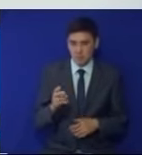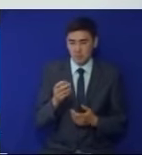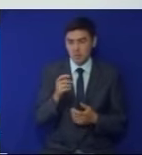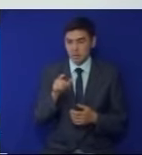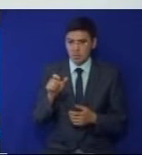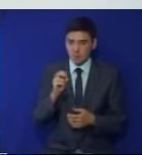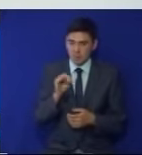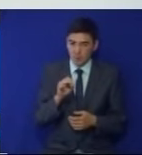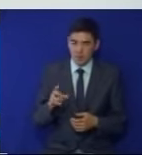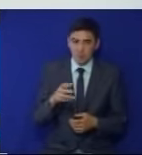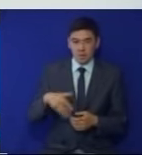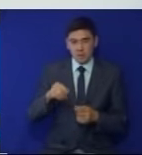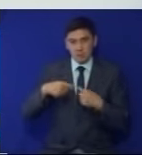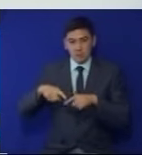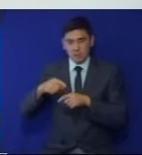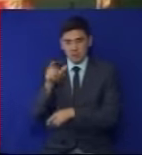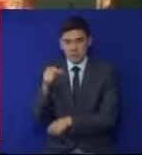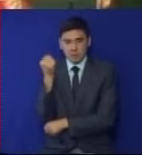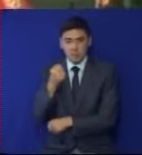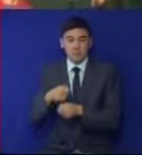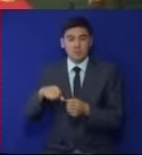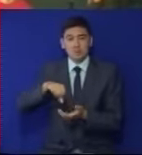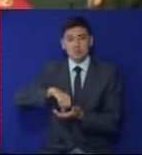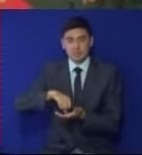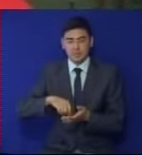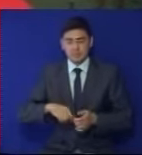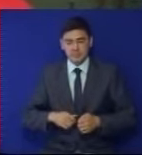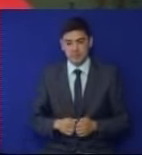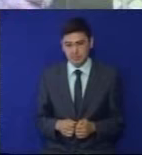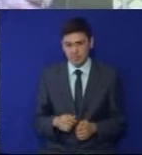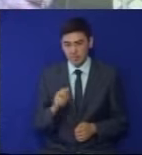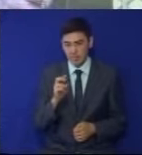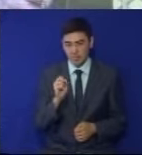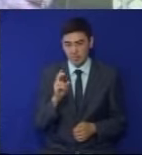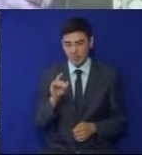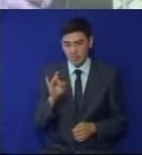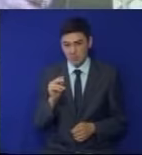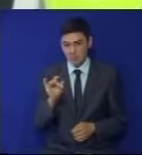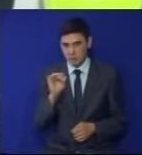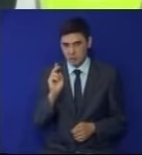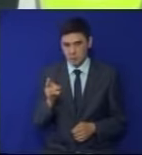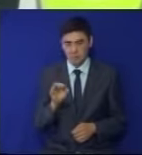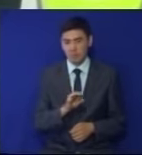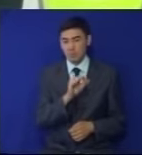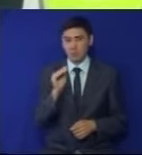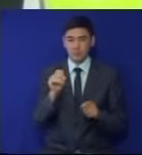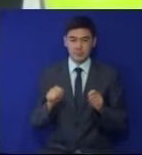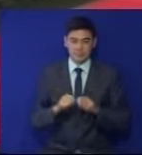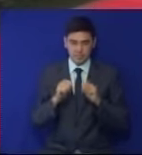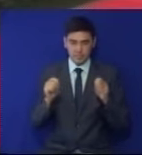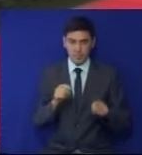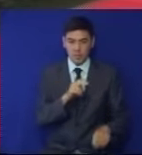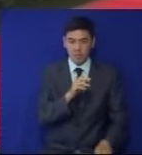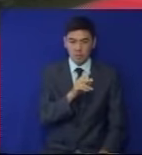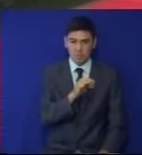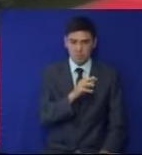билік өкілдері мен компания қызметкерлері қатысты. Бақыршық тау-кен өндіру кәсіпорнының ресми түрде ашылуы Полиметал акционерлік